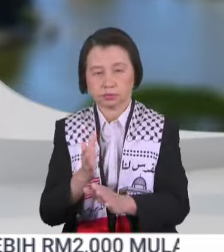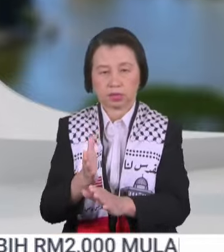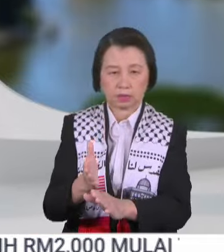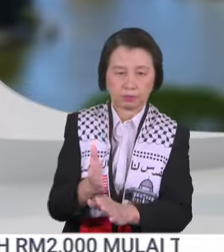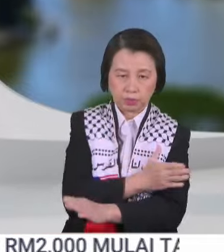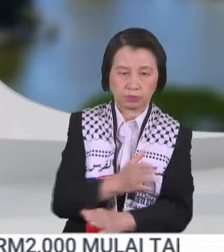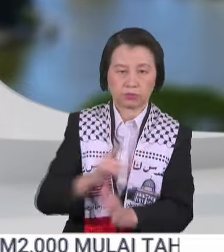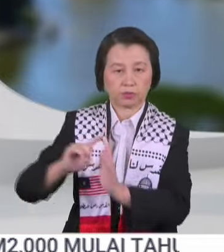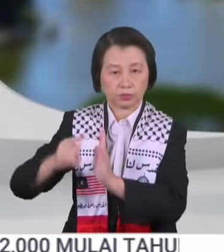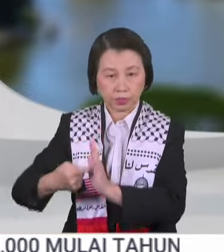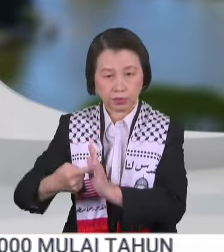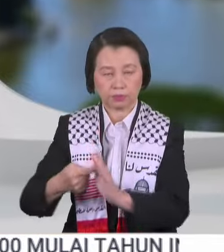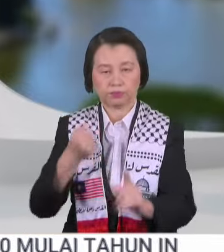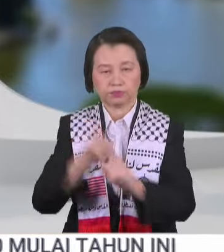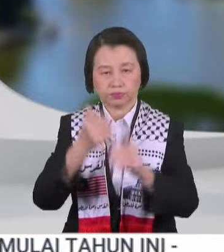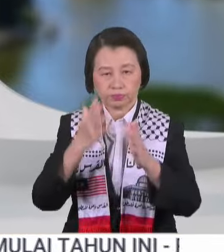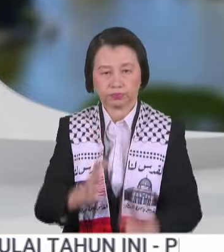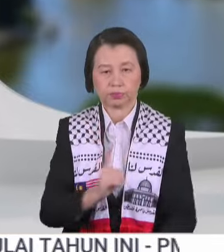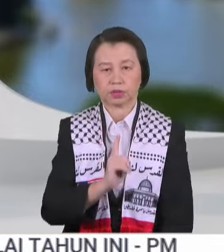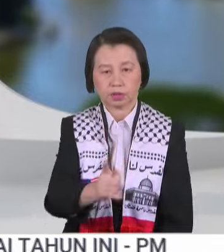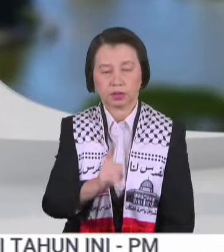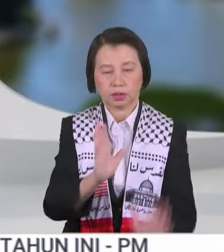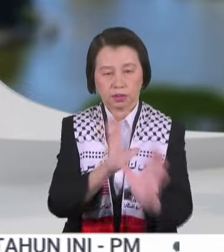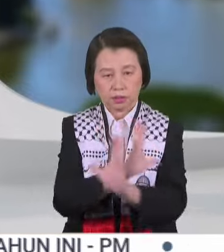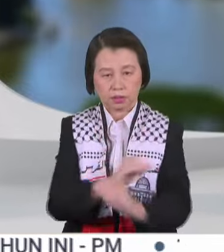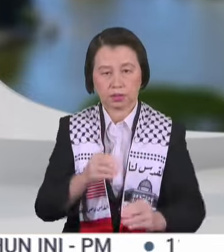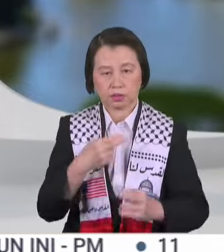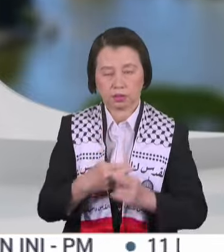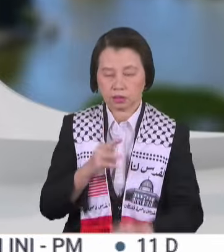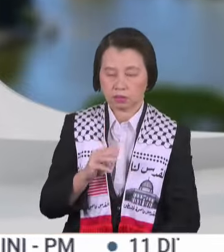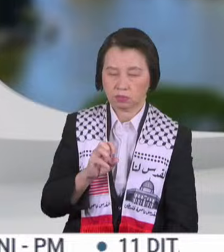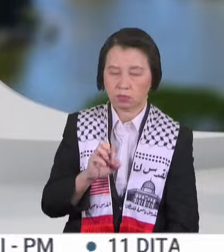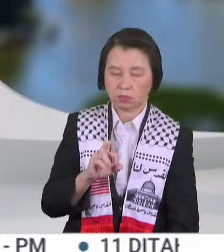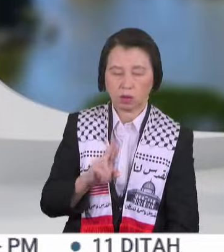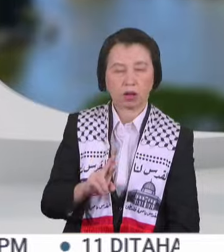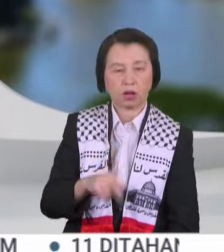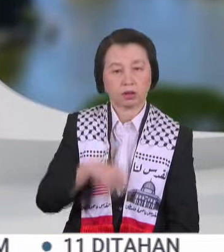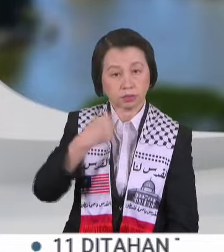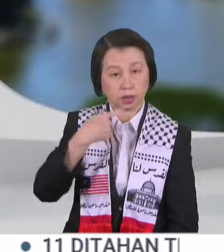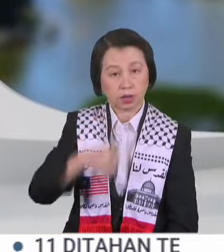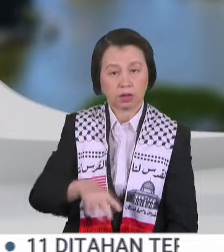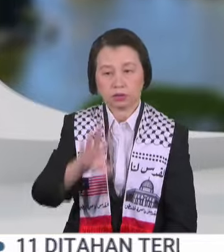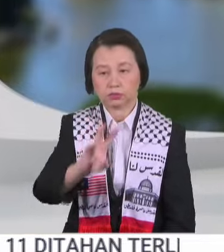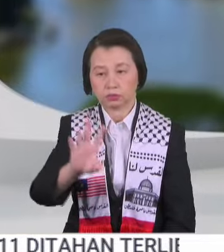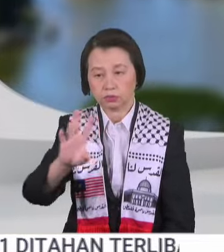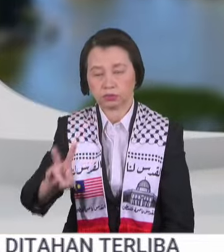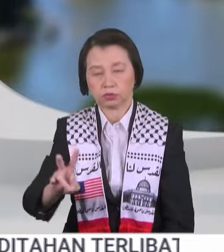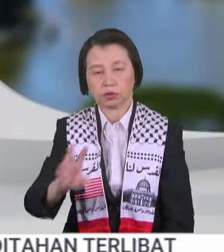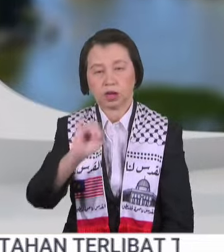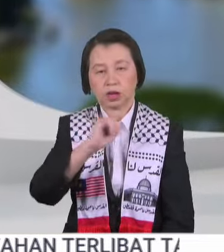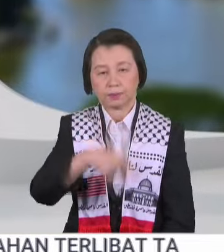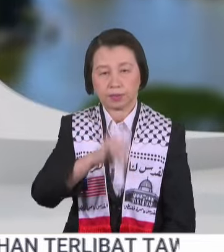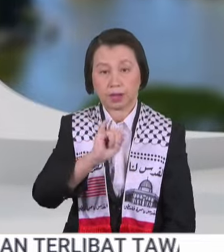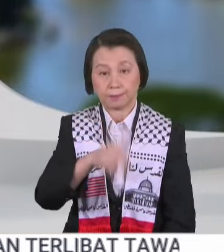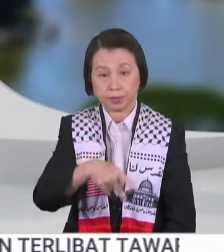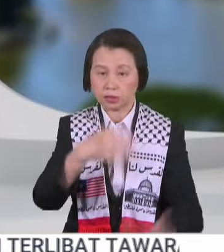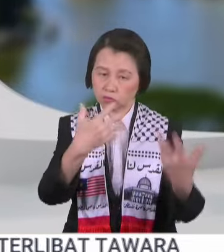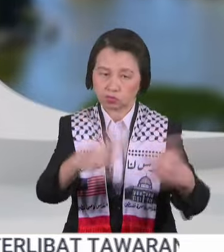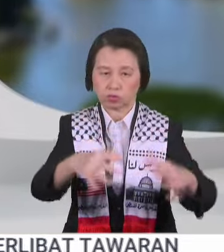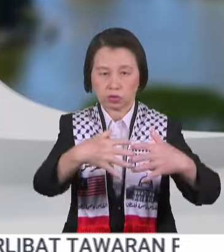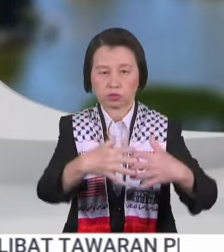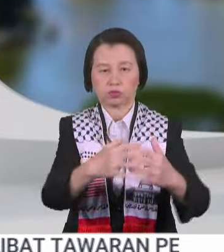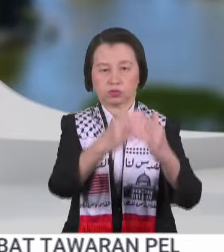boleh beroperasi. Pengarah Jabatan Agama Islam Sarawak, Mu'al Su'aud berkata, 73 buah IPIP telah ditubuhkan